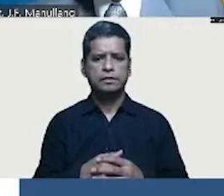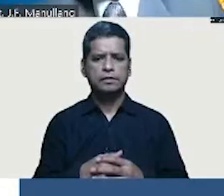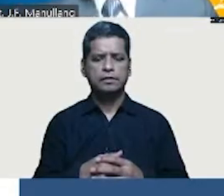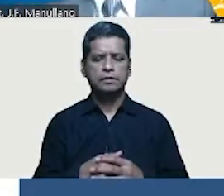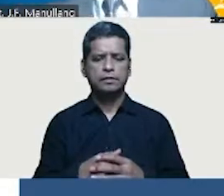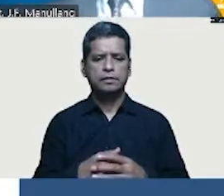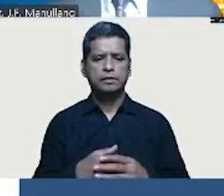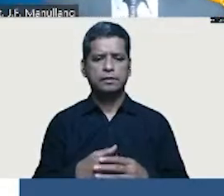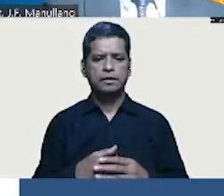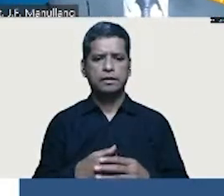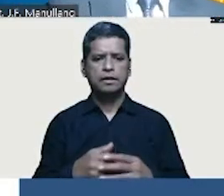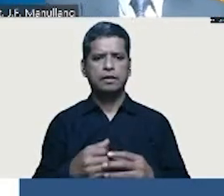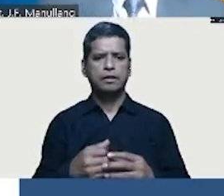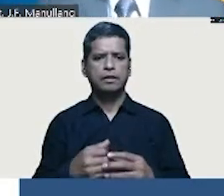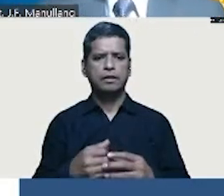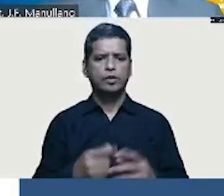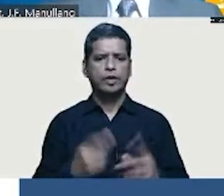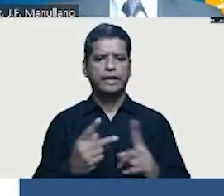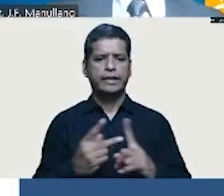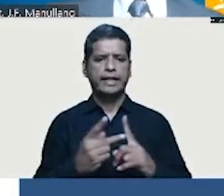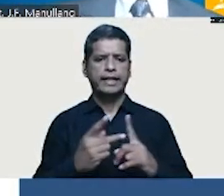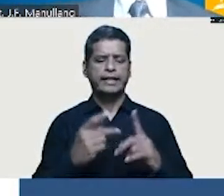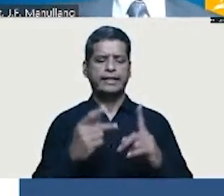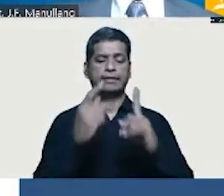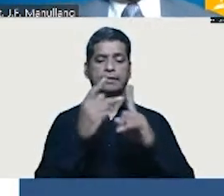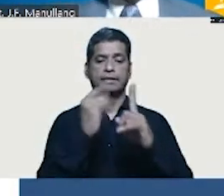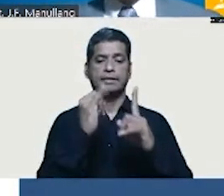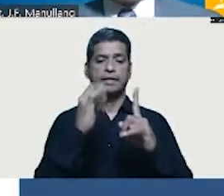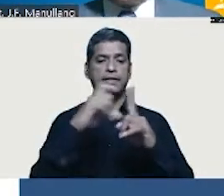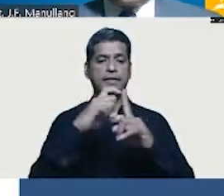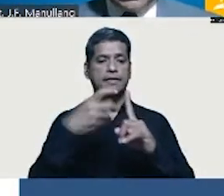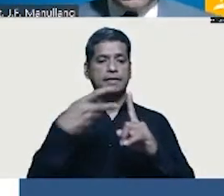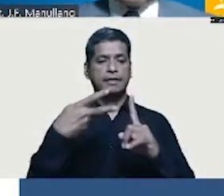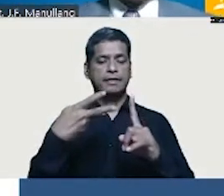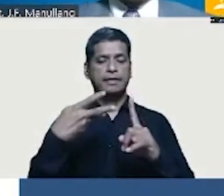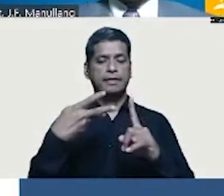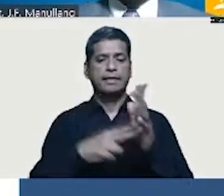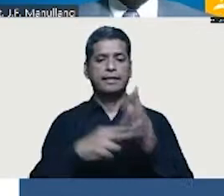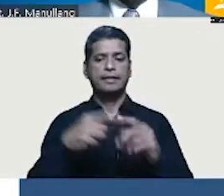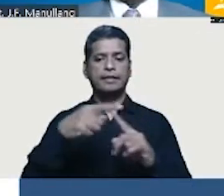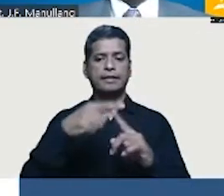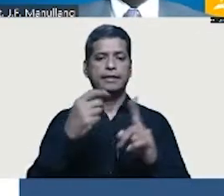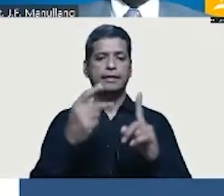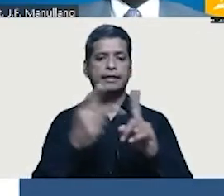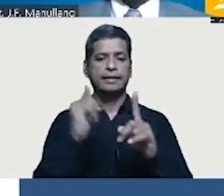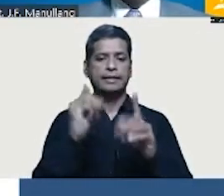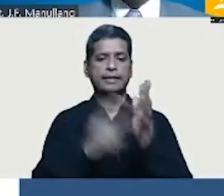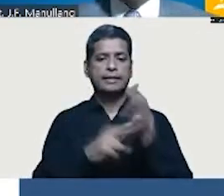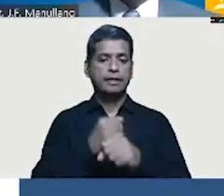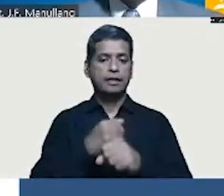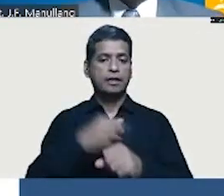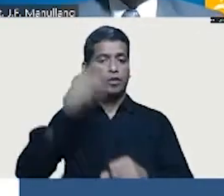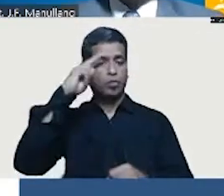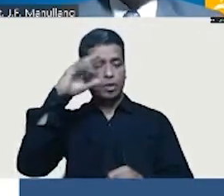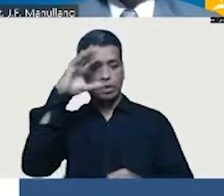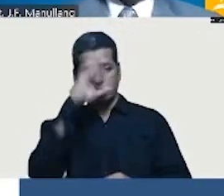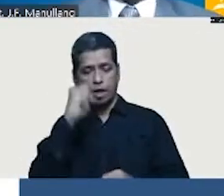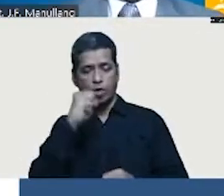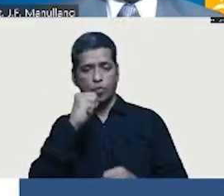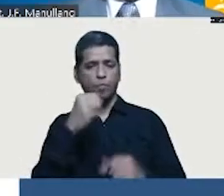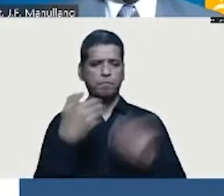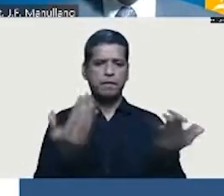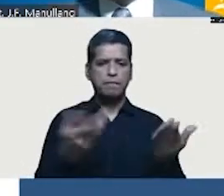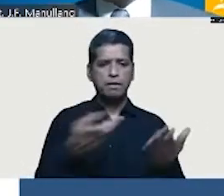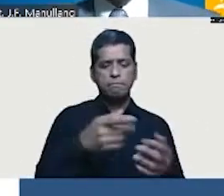jadi dia dia mengetahui hal-hal yang tersembunyi ia mengetahui bagaiman usia itu tersembunyi dan rahasia